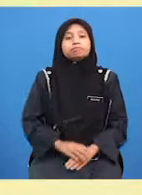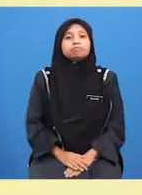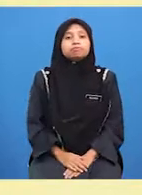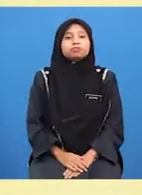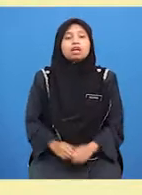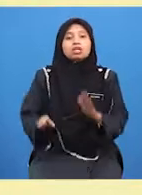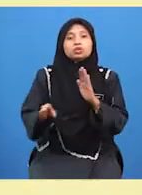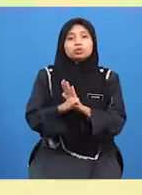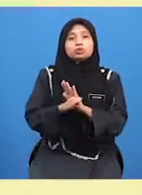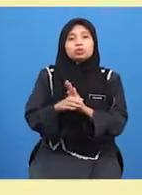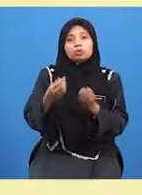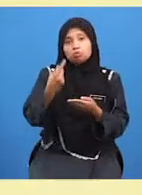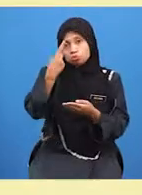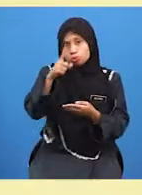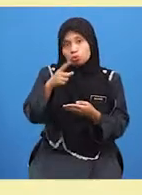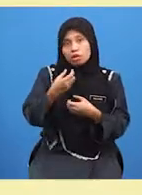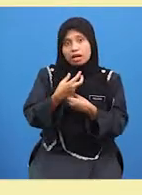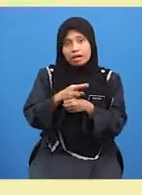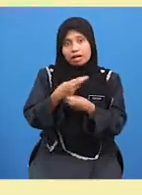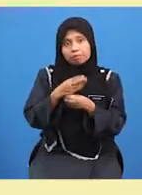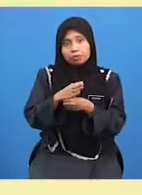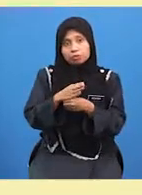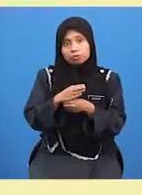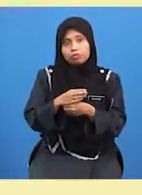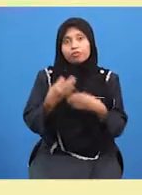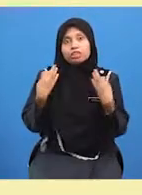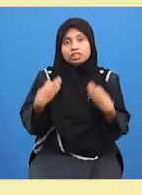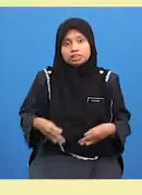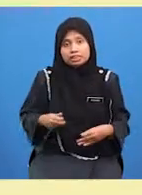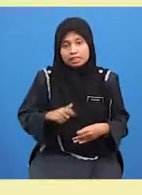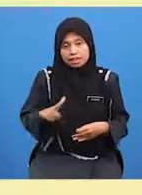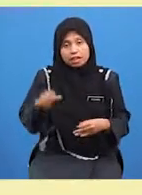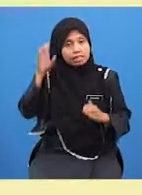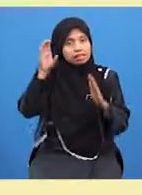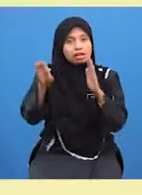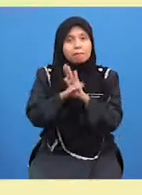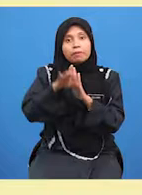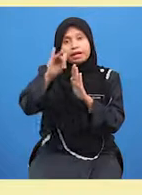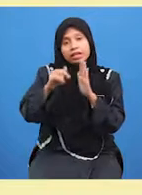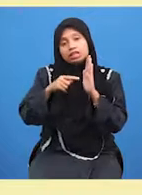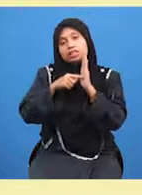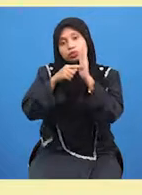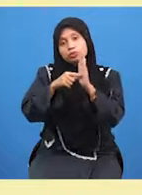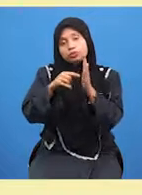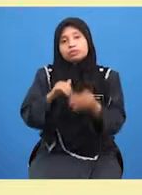Contoh bagi reka bentuk produk fashion adalah seperti gambar yang dipaparkan di